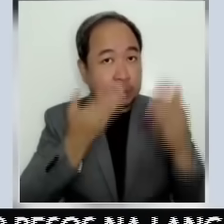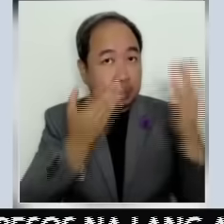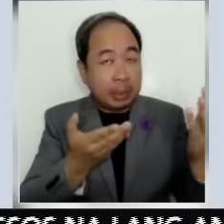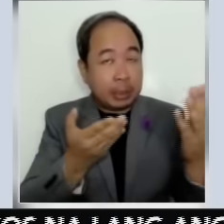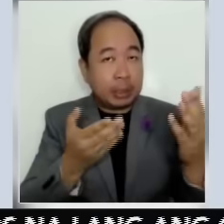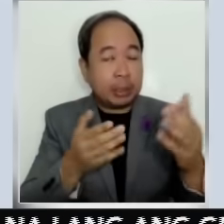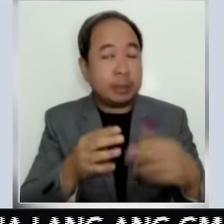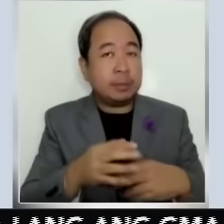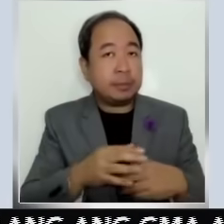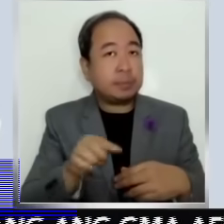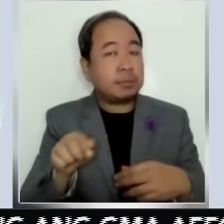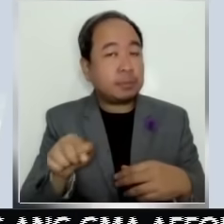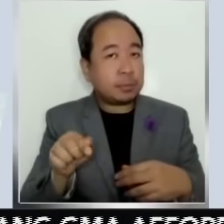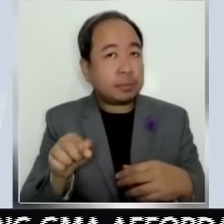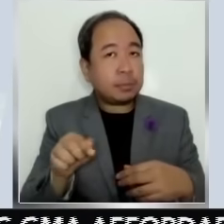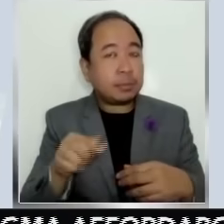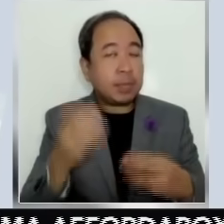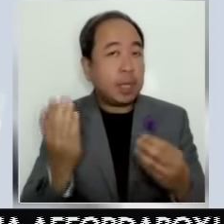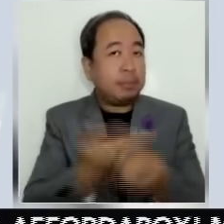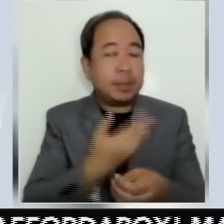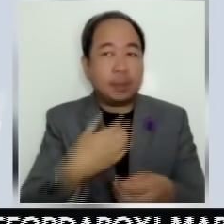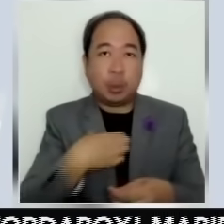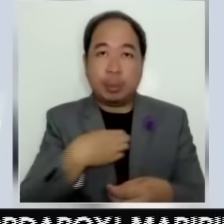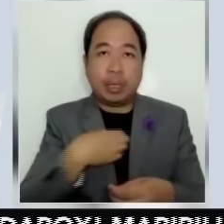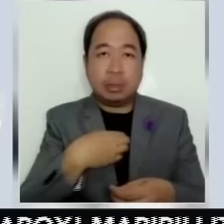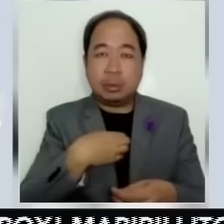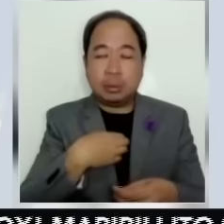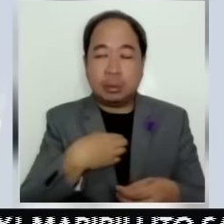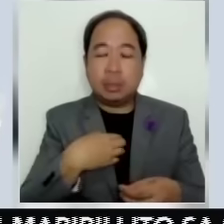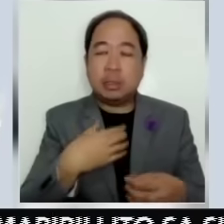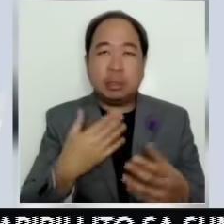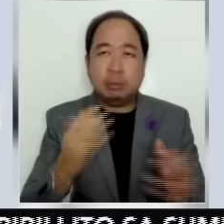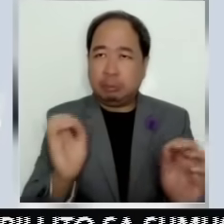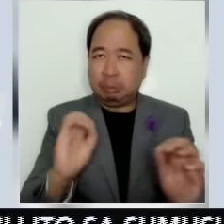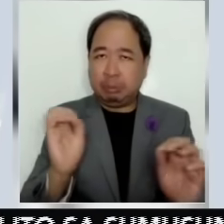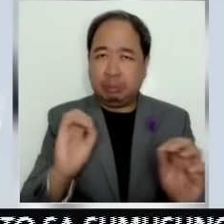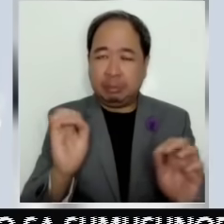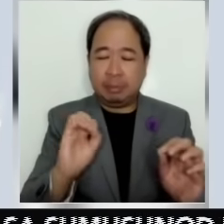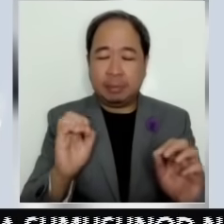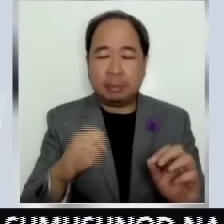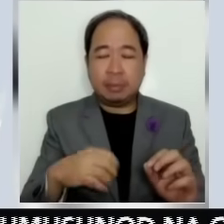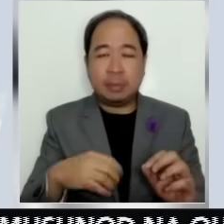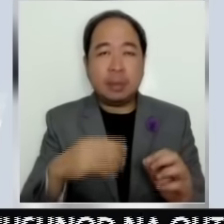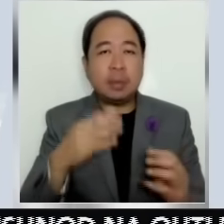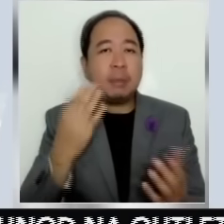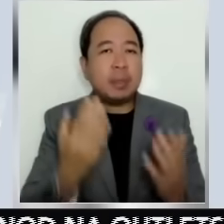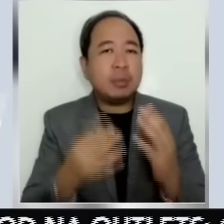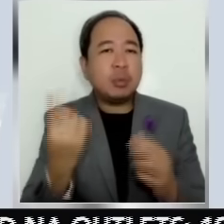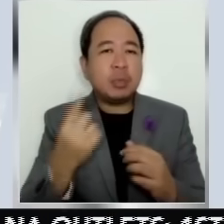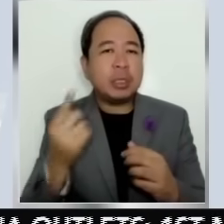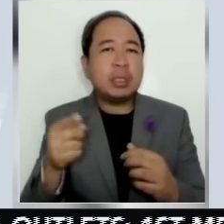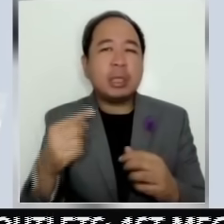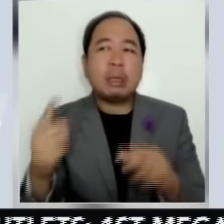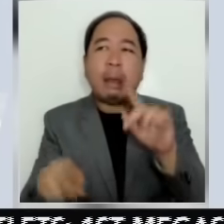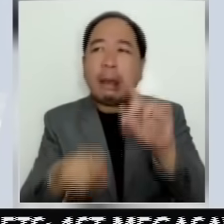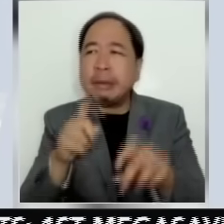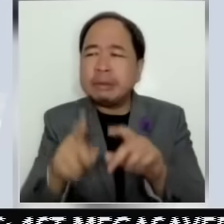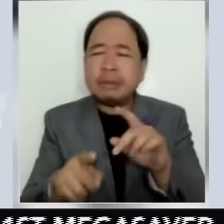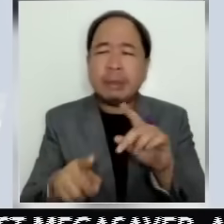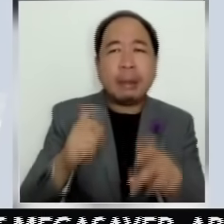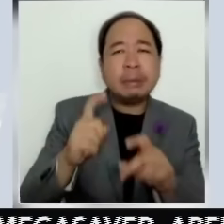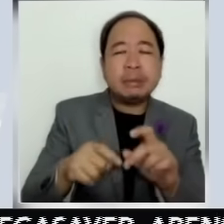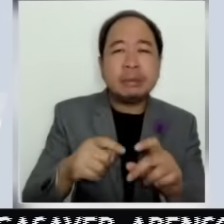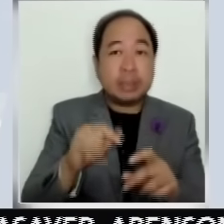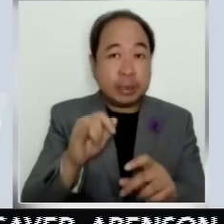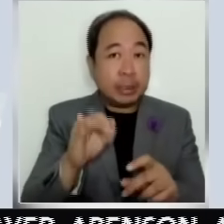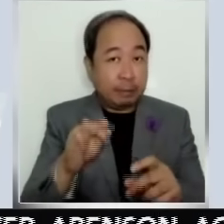ng impeachment complaint. Okay? At wala din naman siguro mga ano lang yan, mga tanungan lang yan kung meron na ba.